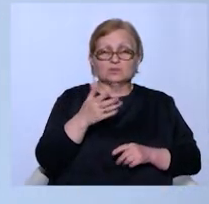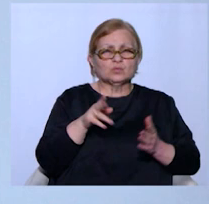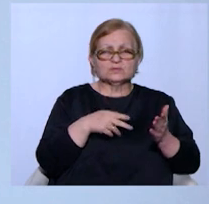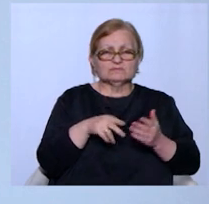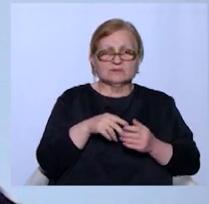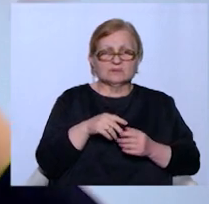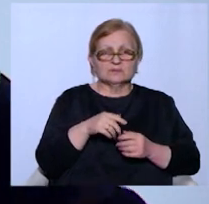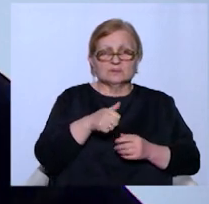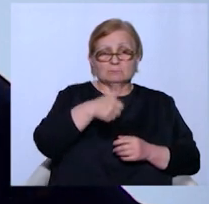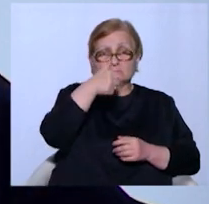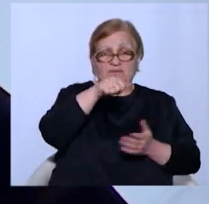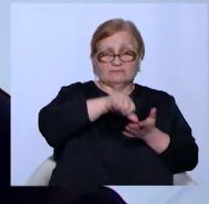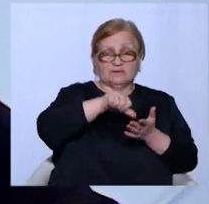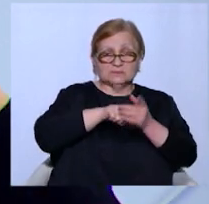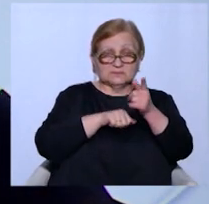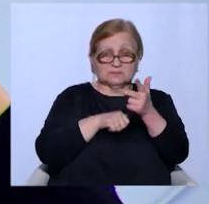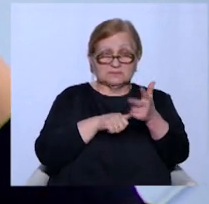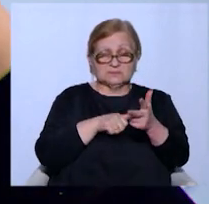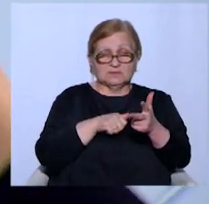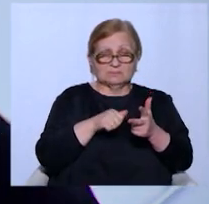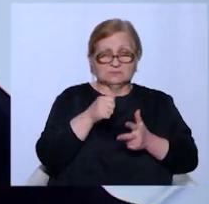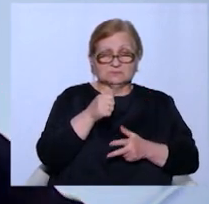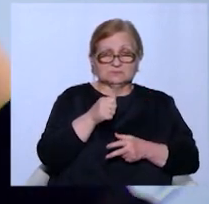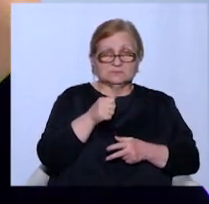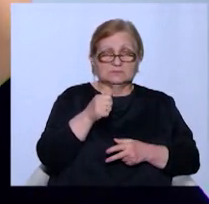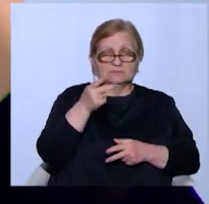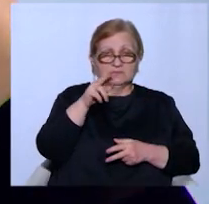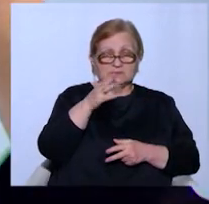გამოითვლება? პირველი წევრის კვადრატი